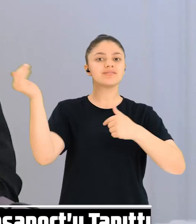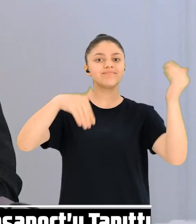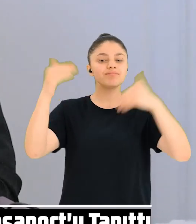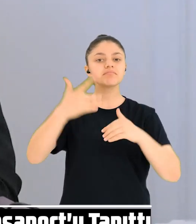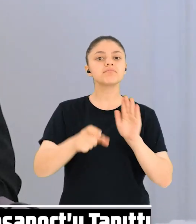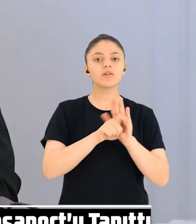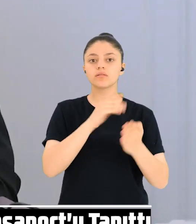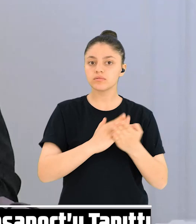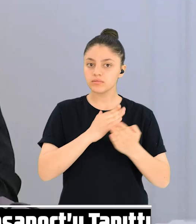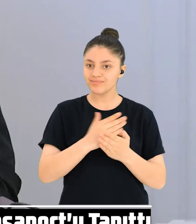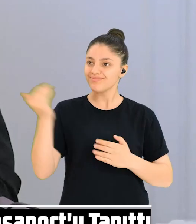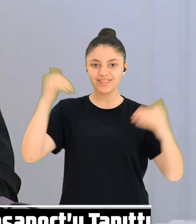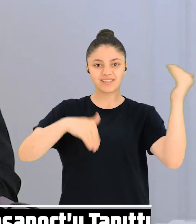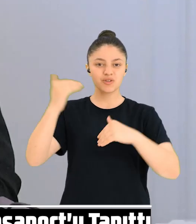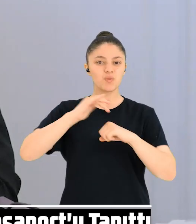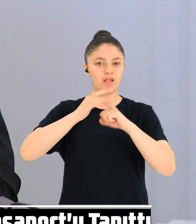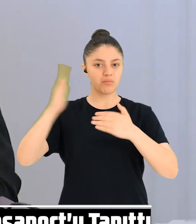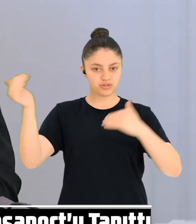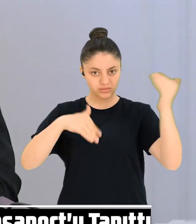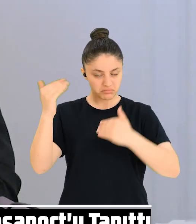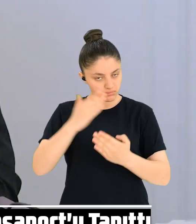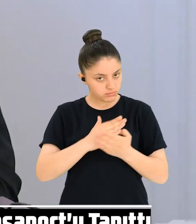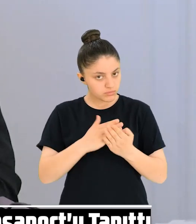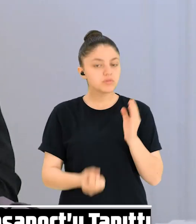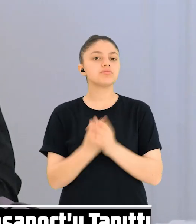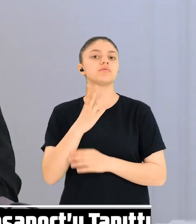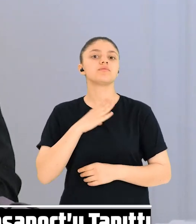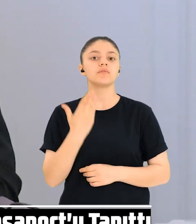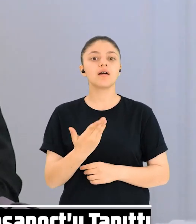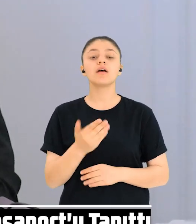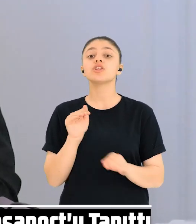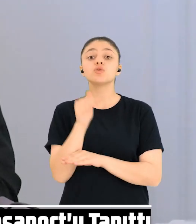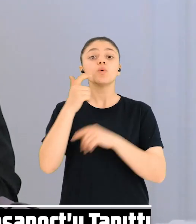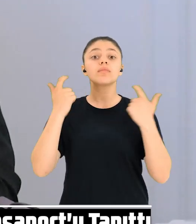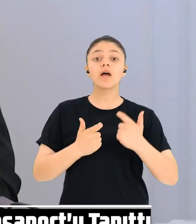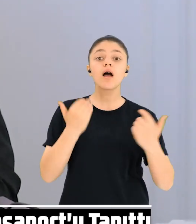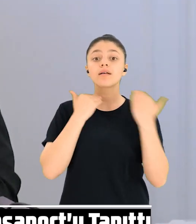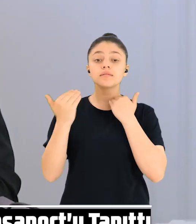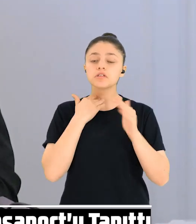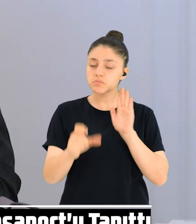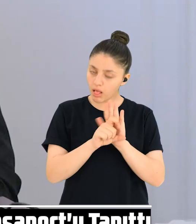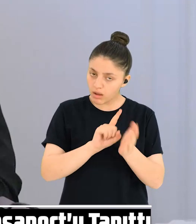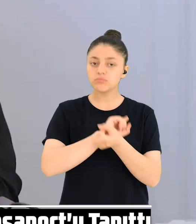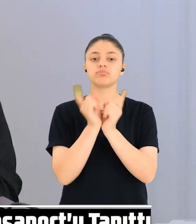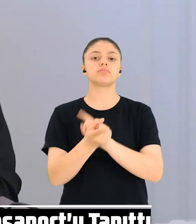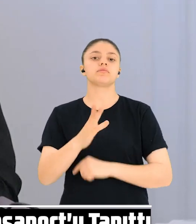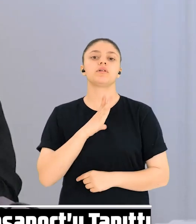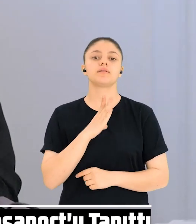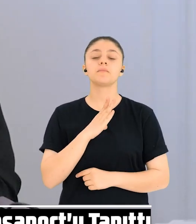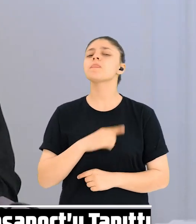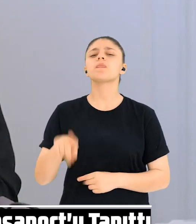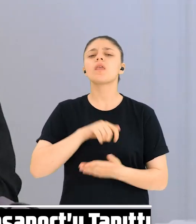üretiyoruz. Yani göçmen kartlarında, kimlik kartlarında. İkamet belgelerini de üretiyoruz. Yani bütün bunlar